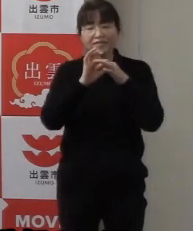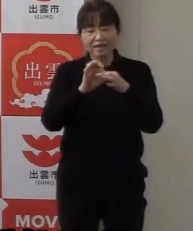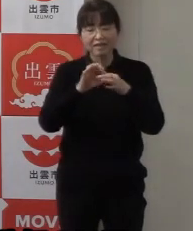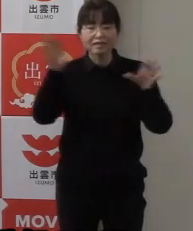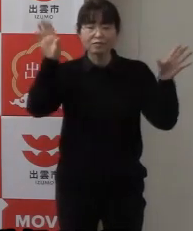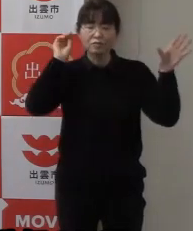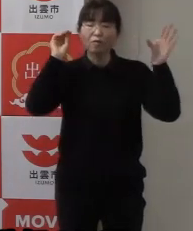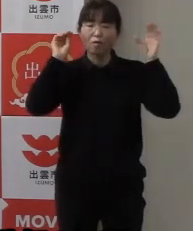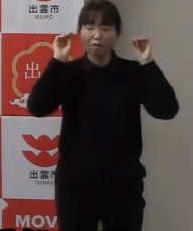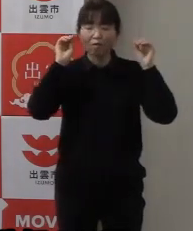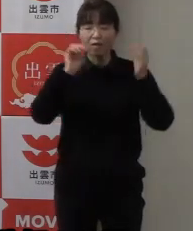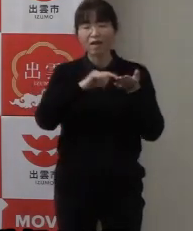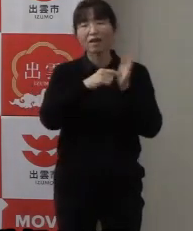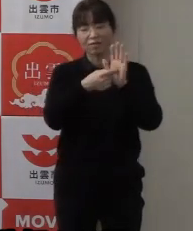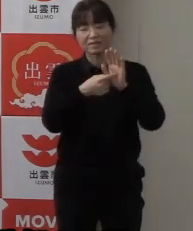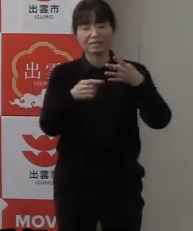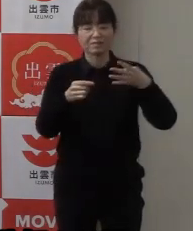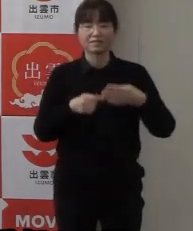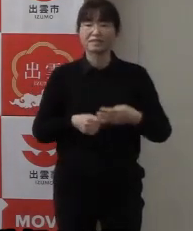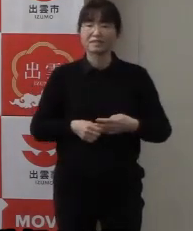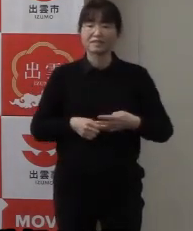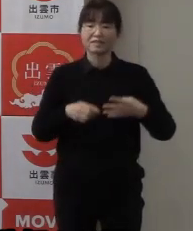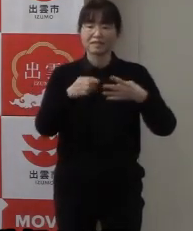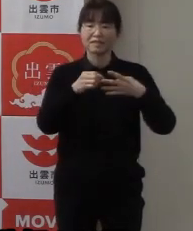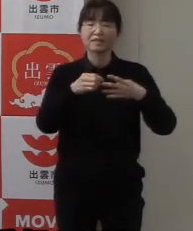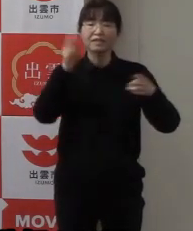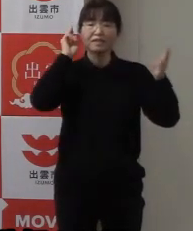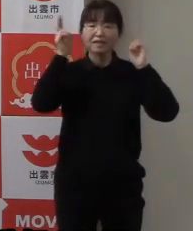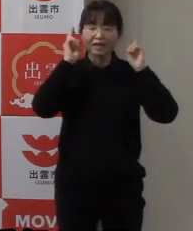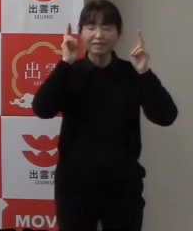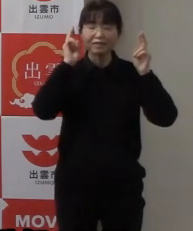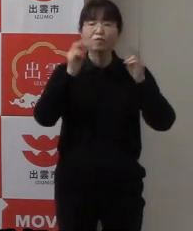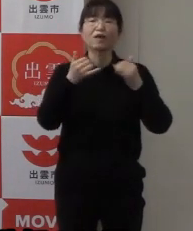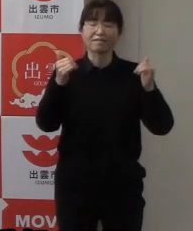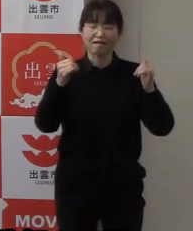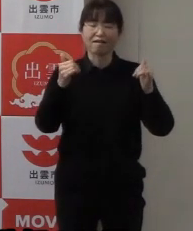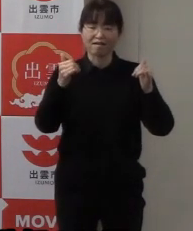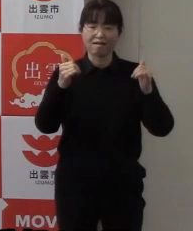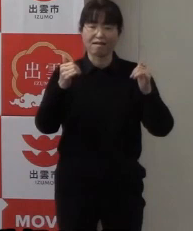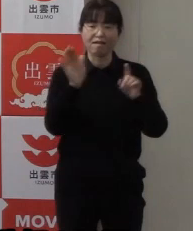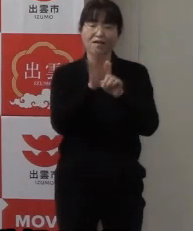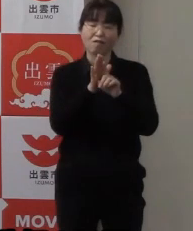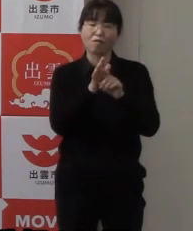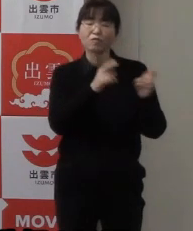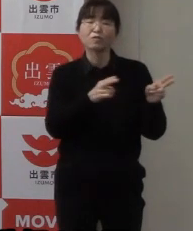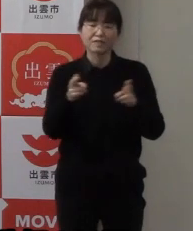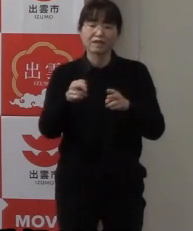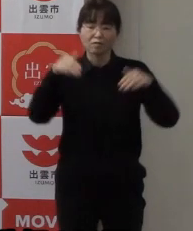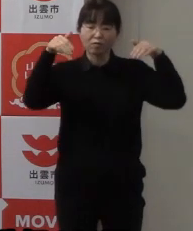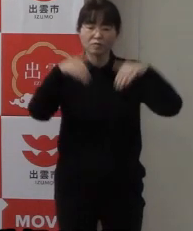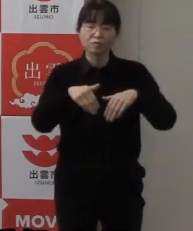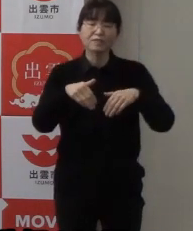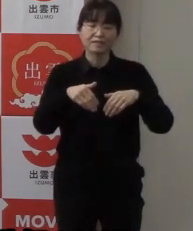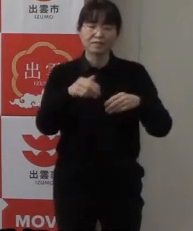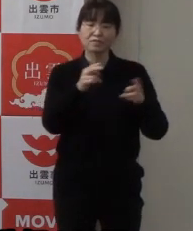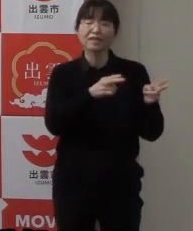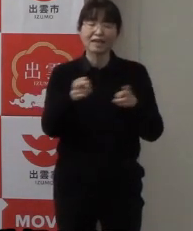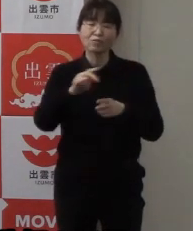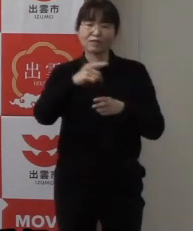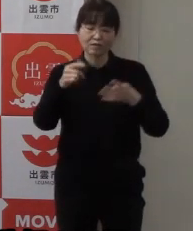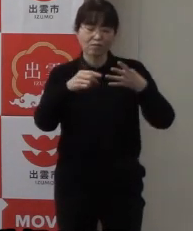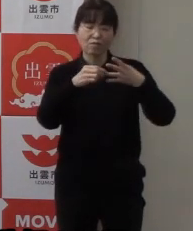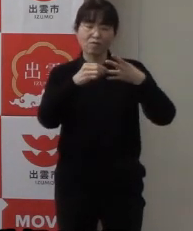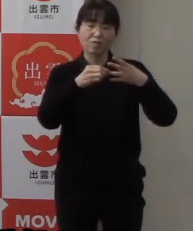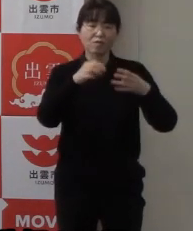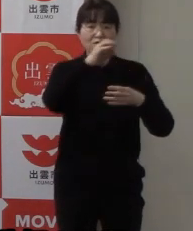情報を出します。あと、事業者の方は、それぞれに補助制度や入札制度を得たい方、また観光される